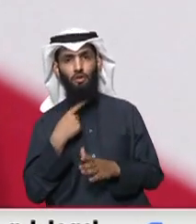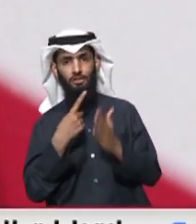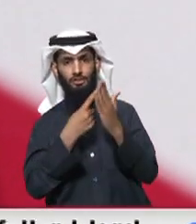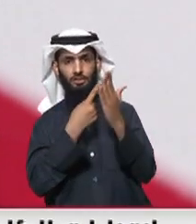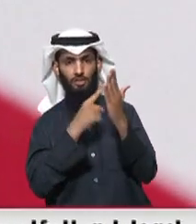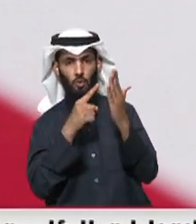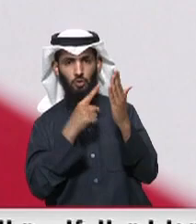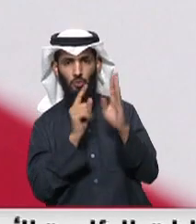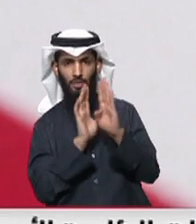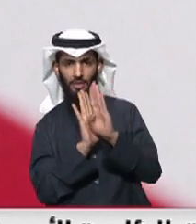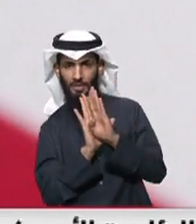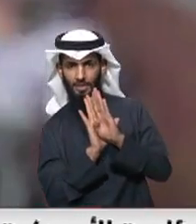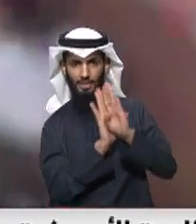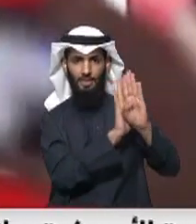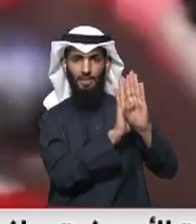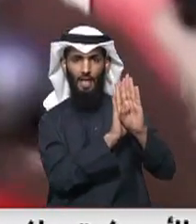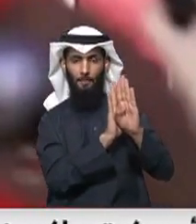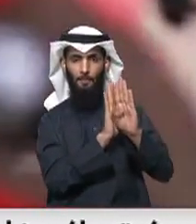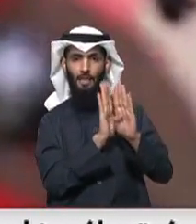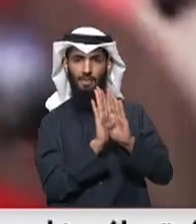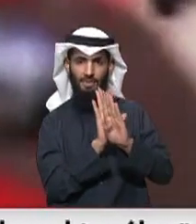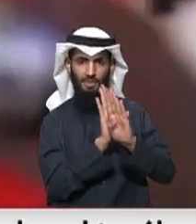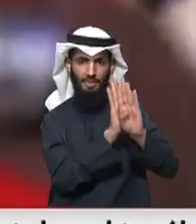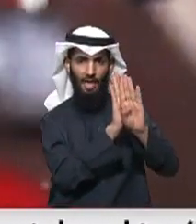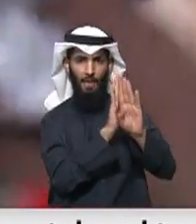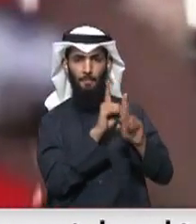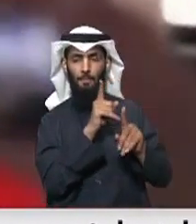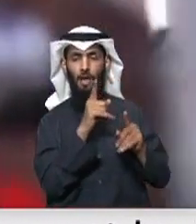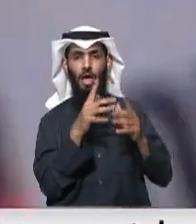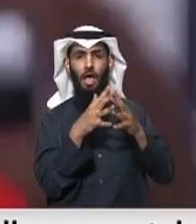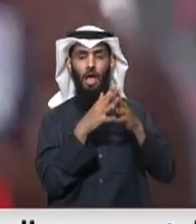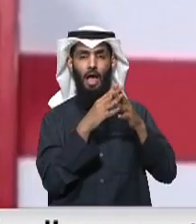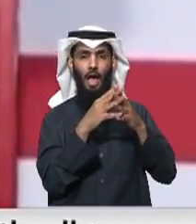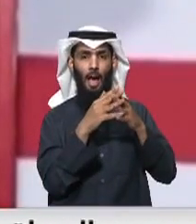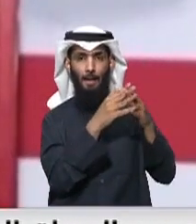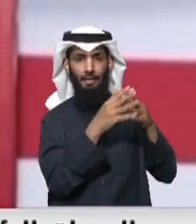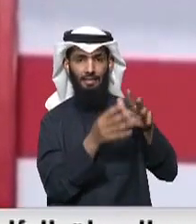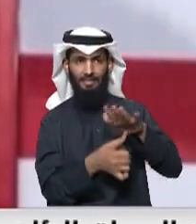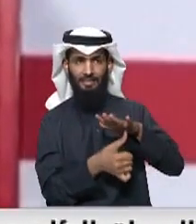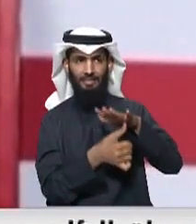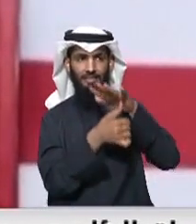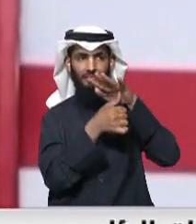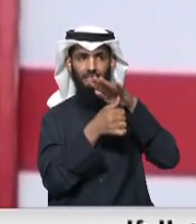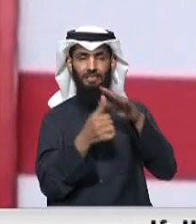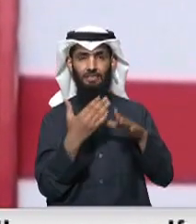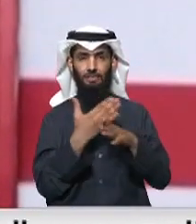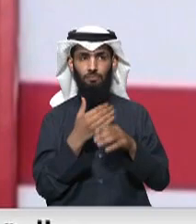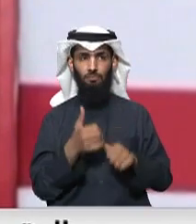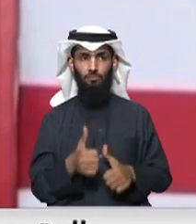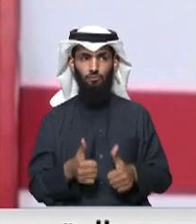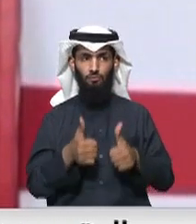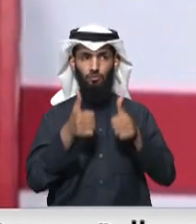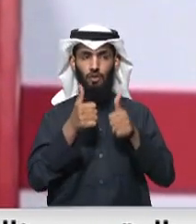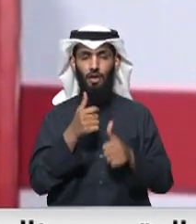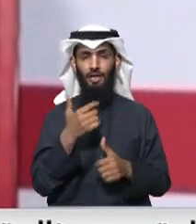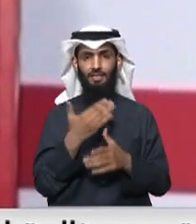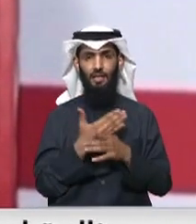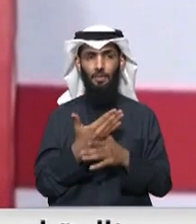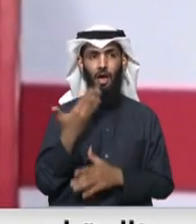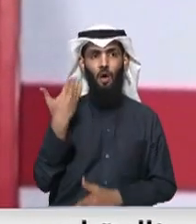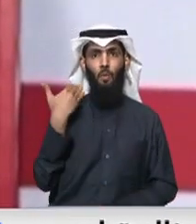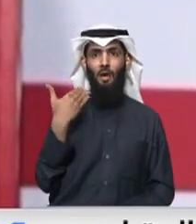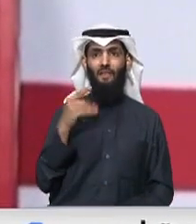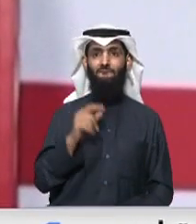عده استطلاعات راي اوائل عام 2023 تفوق ديستانس على ترامب الى ان